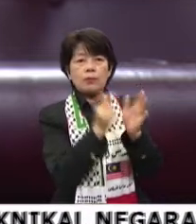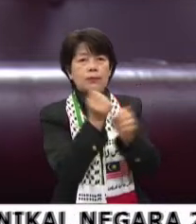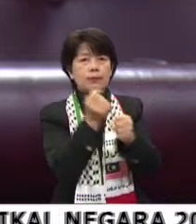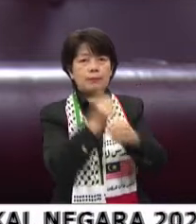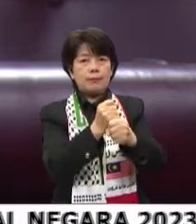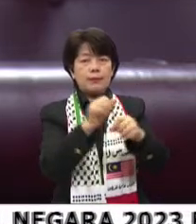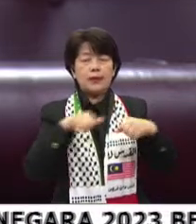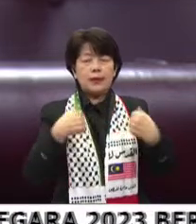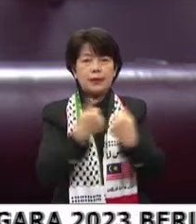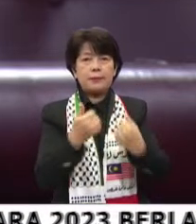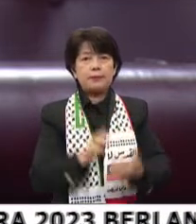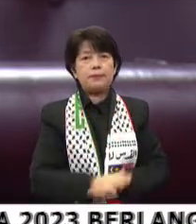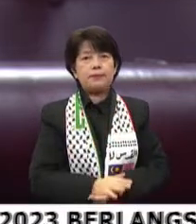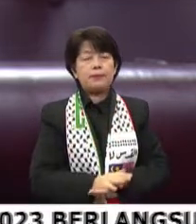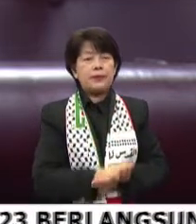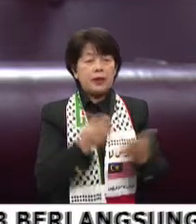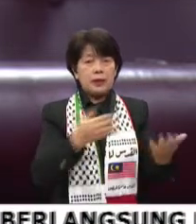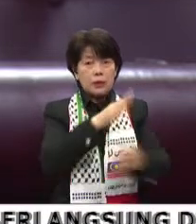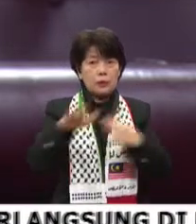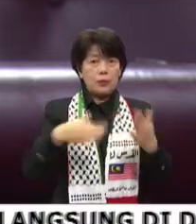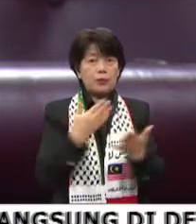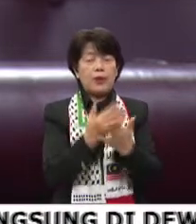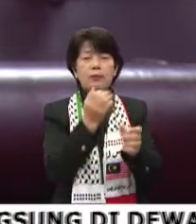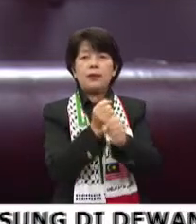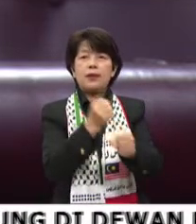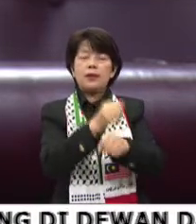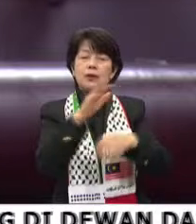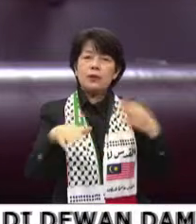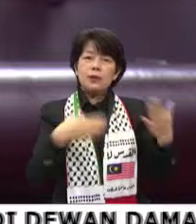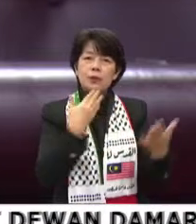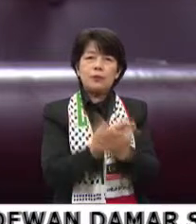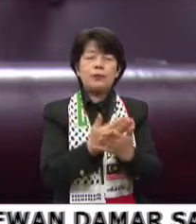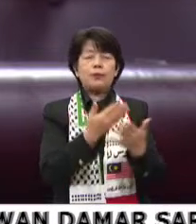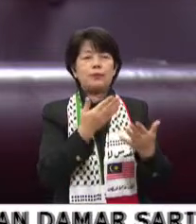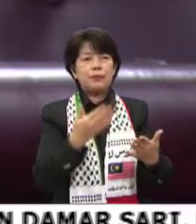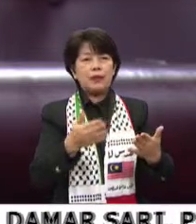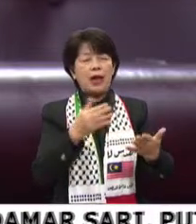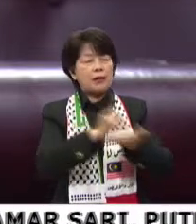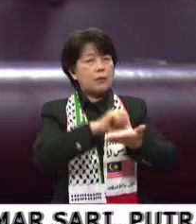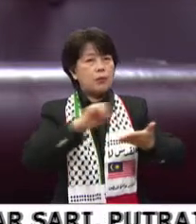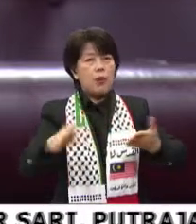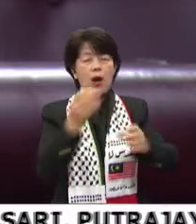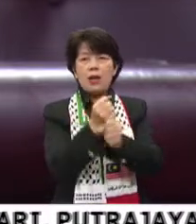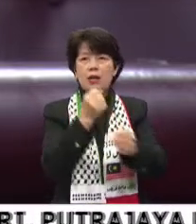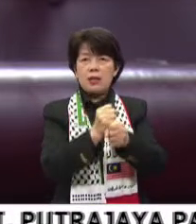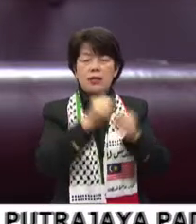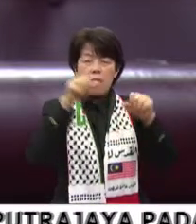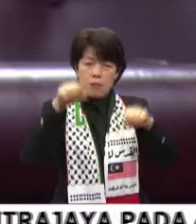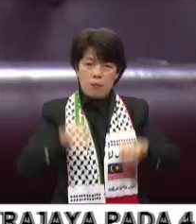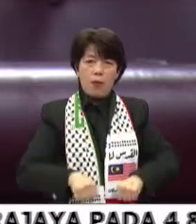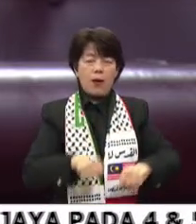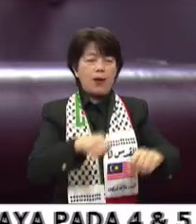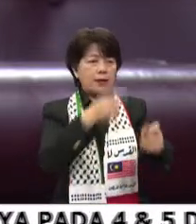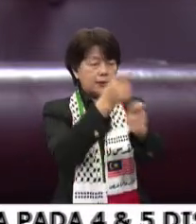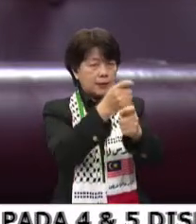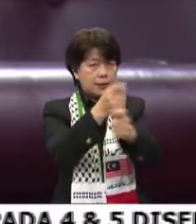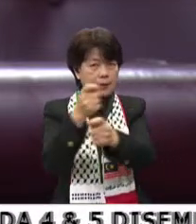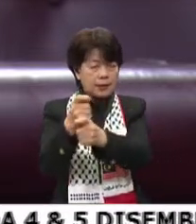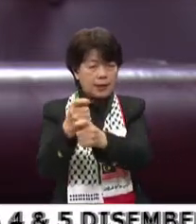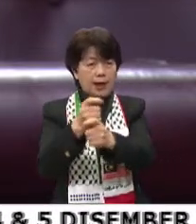sekerja pekerja yang telah dipecat ditamatkan perkhidmatan dibuang kerja atau bersarah boleh dikekalkan